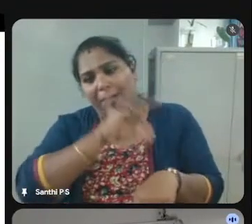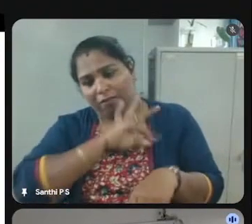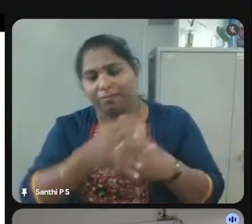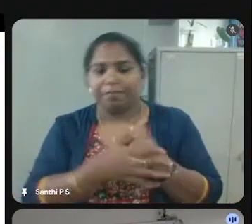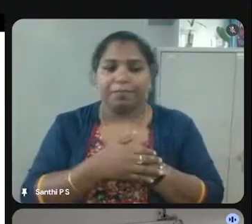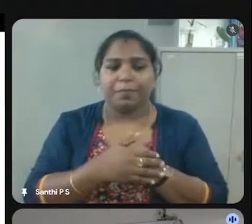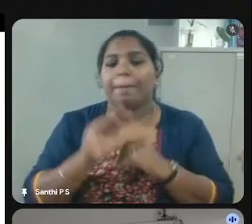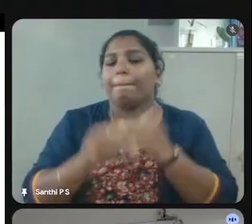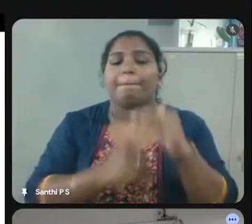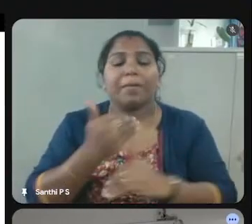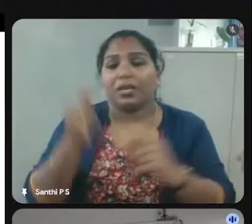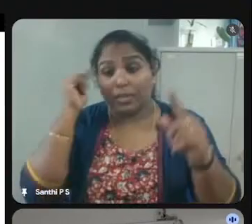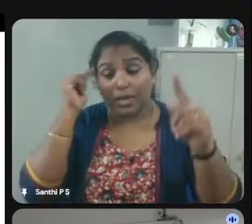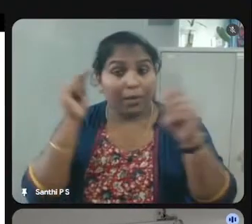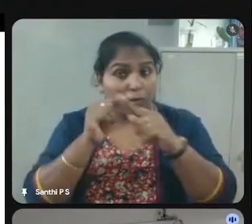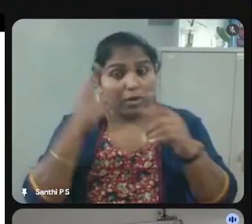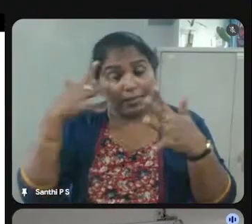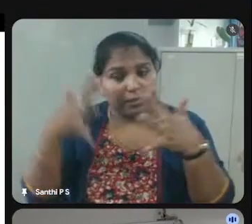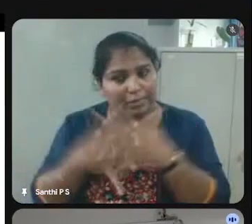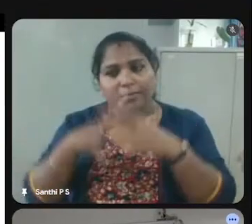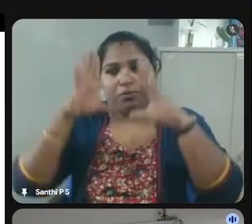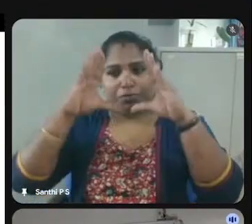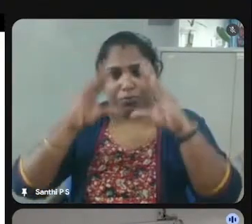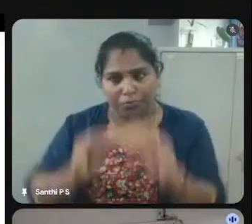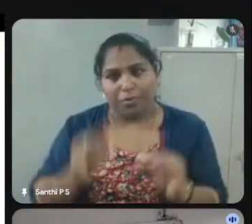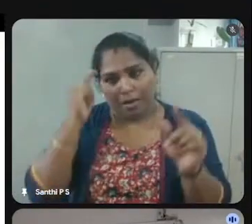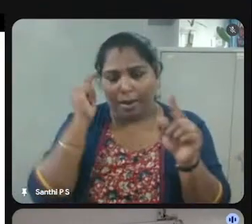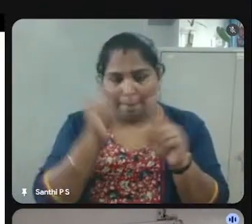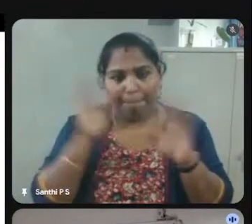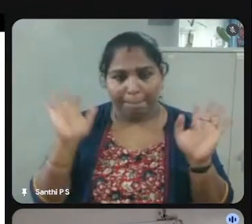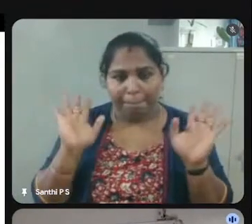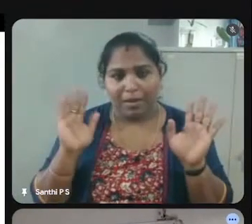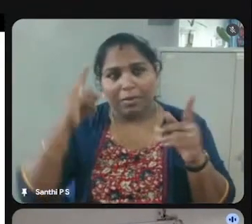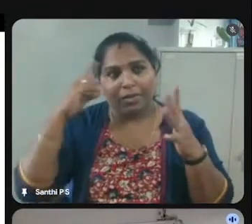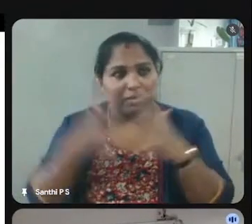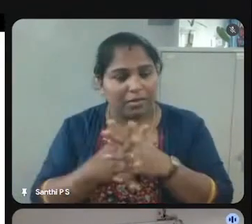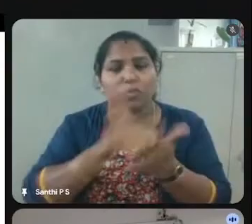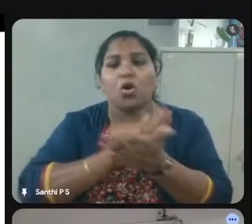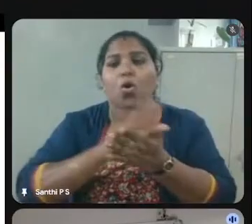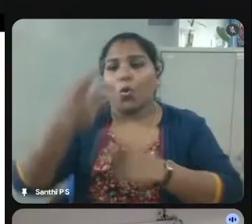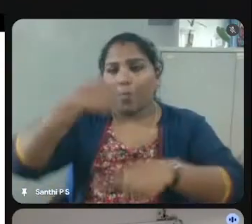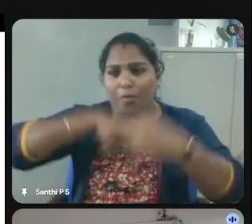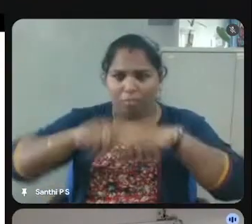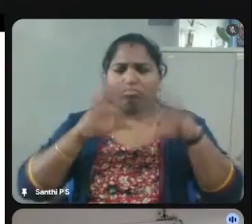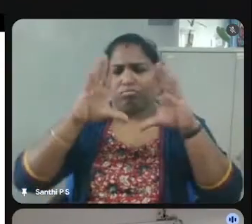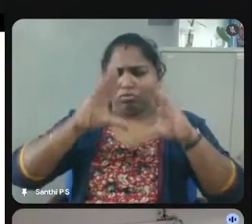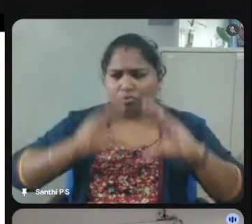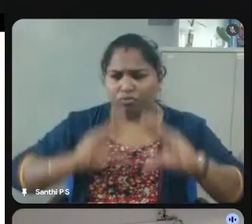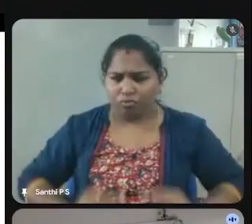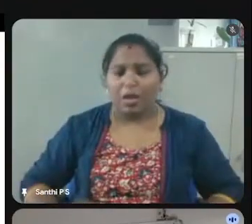തീർച്ചയായിട്ടും ഇതിന്റെ അൾട്ടിമേറ്റ് ഉദ്ദേശം സ്ട്രെസ് റിഡക്ഷൻ തന്നെയാണ്. അപ്പോൾ നമ്മുടെ സ്ട്രെസ് ഹോർമോൺ കുറയുന്നു. അതുപോലെ തന്നെ നമുക്ക്